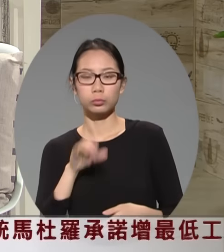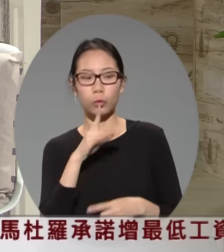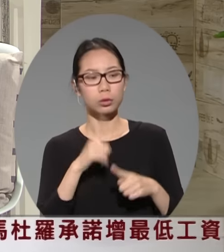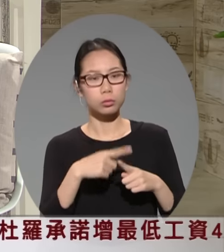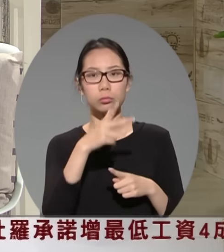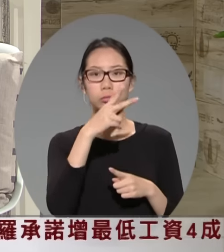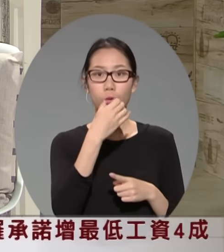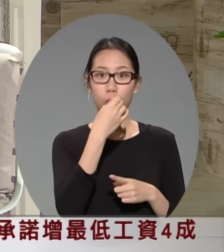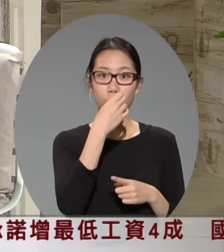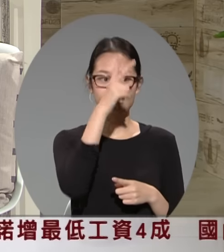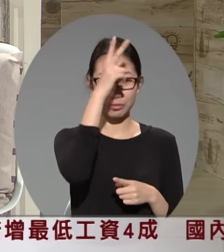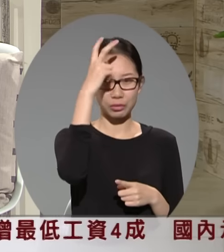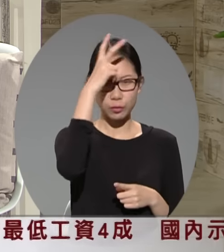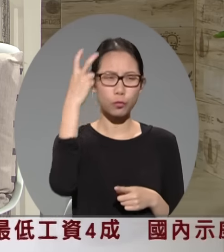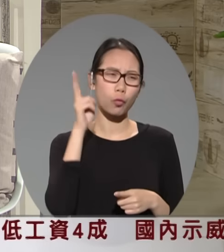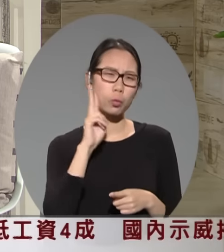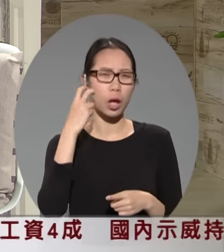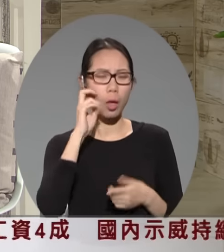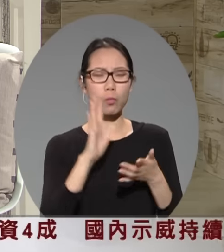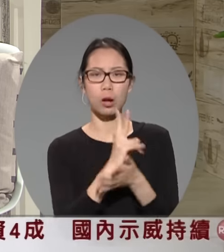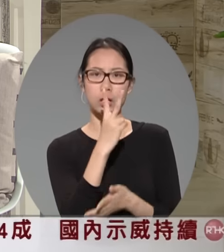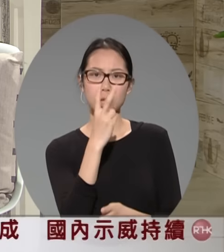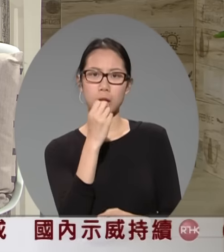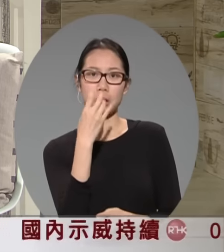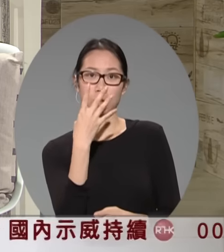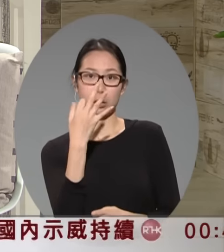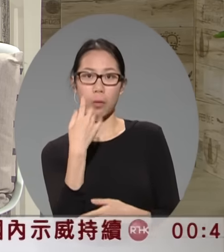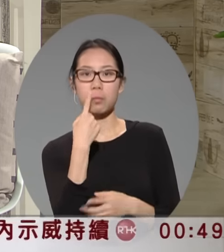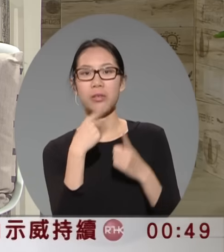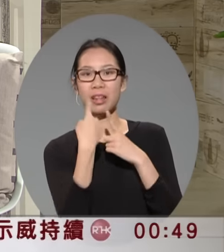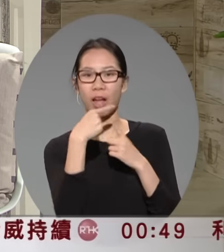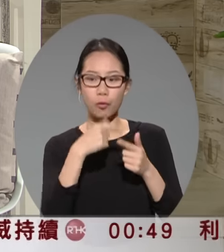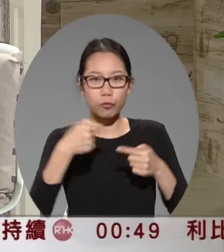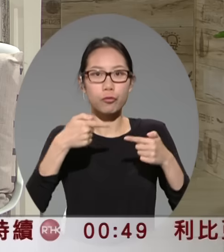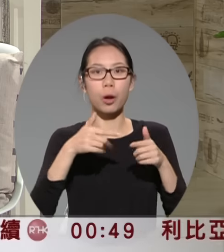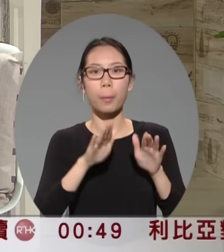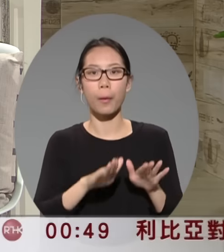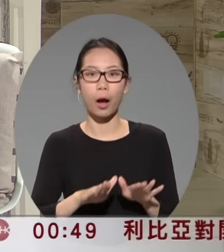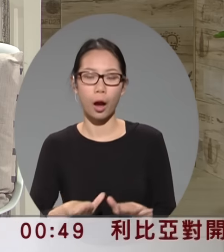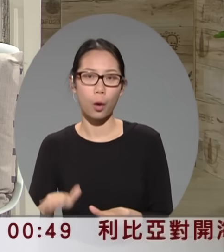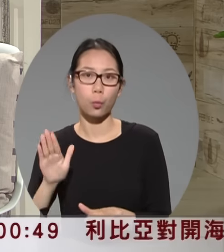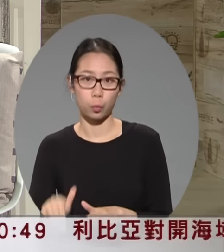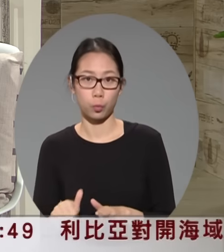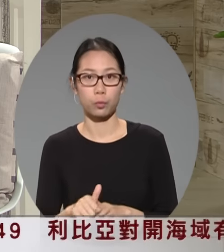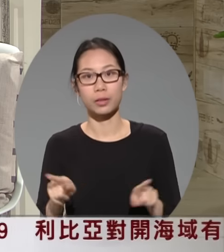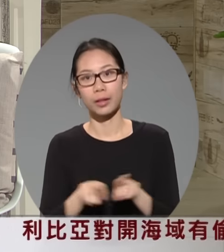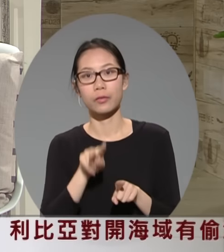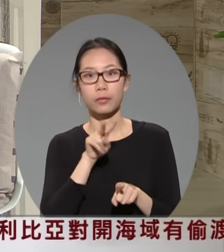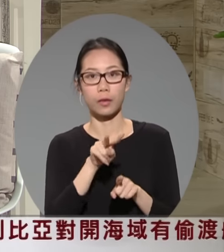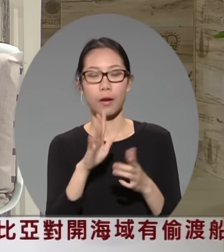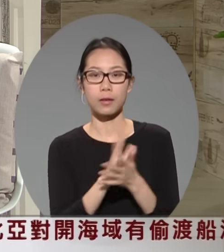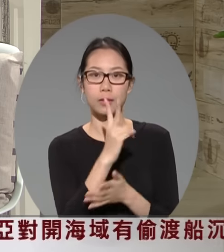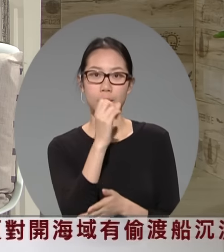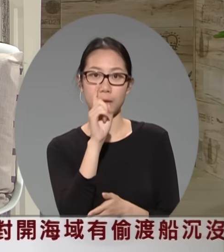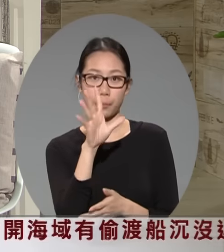香港人口增長去到2043年開始萎縮這個問題的。不如我們看回統計處在2015年